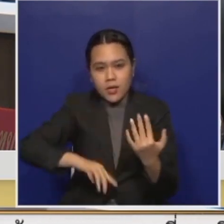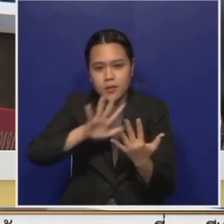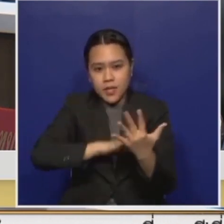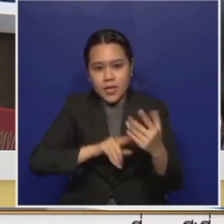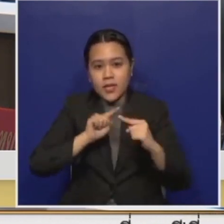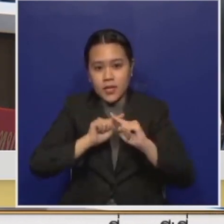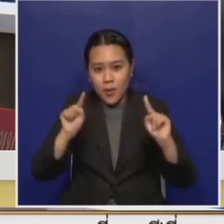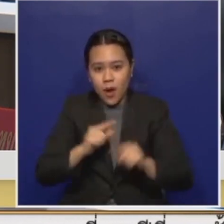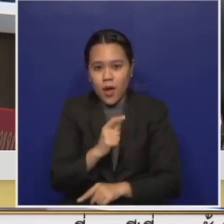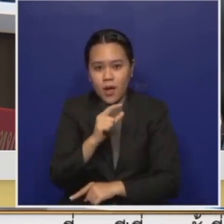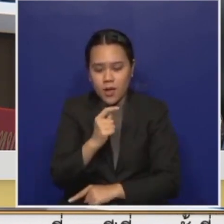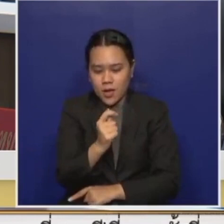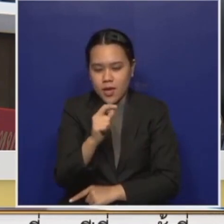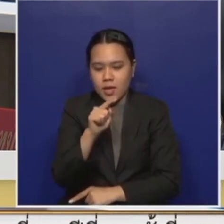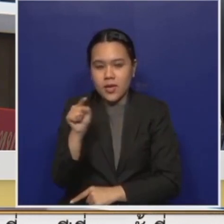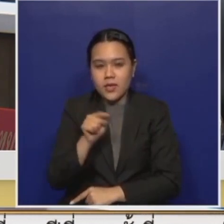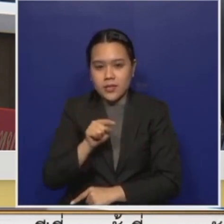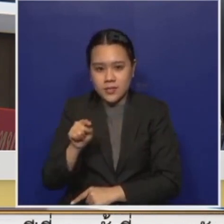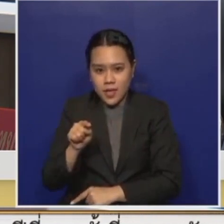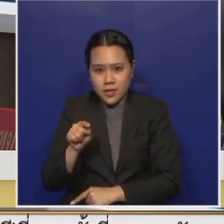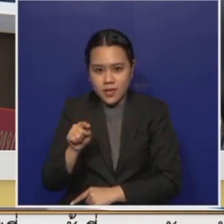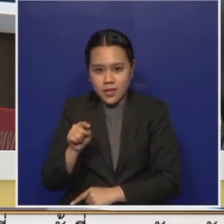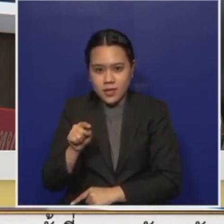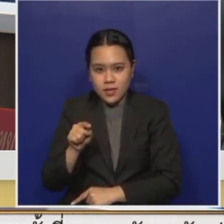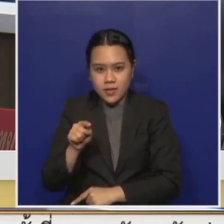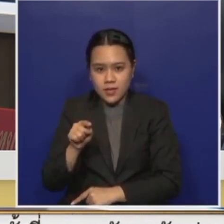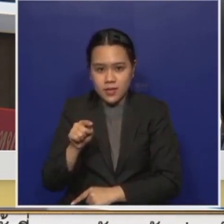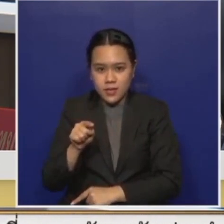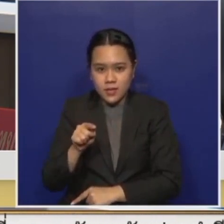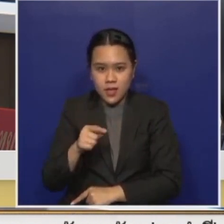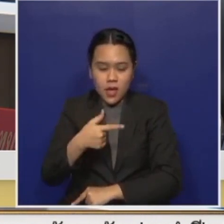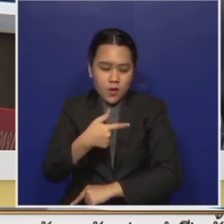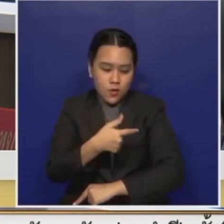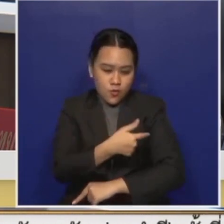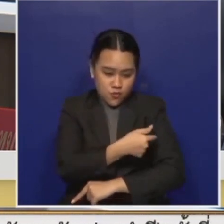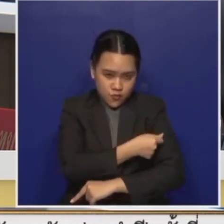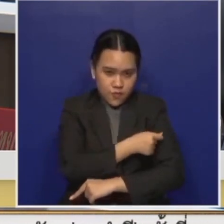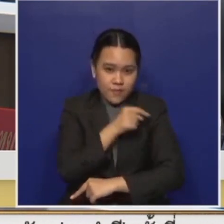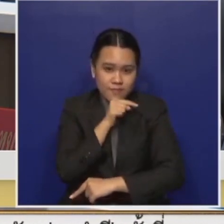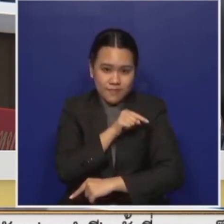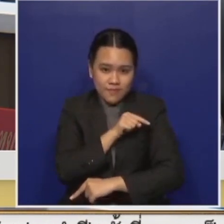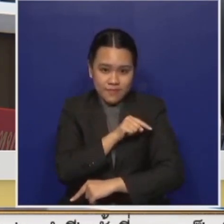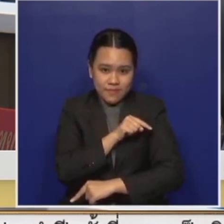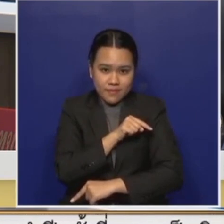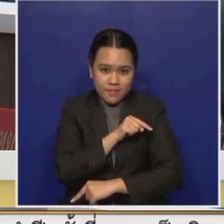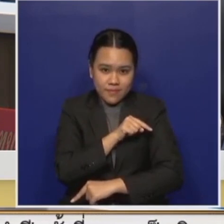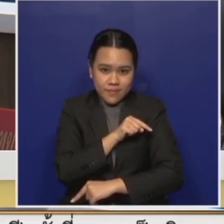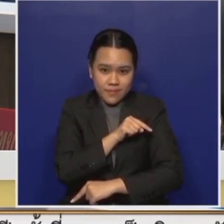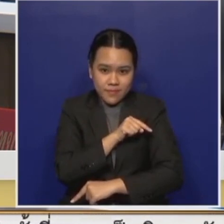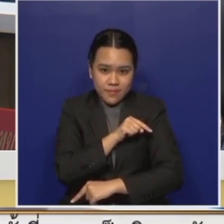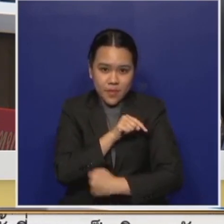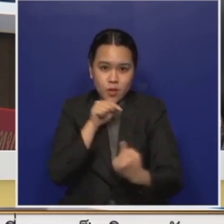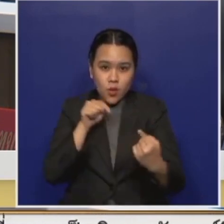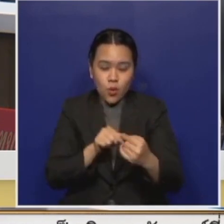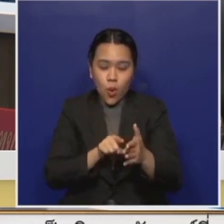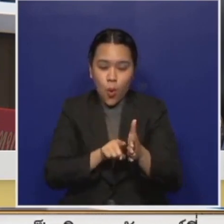AstraZeneca วัษีนตันี้เป็วักษีนที่ใช้เขาเรีกวัย